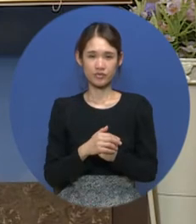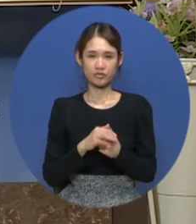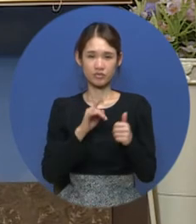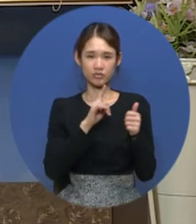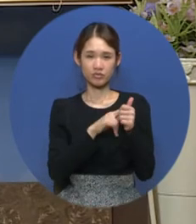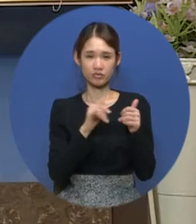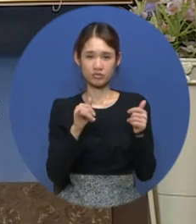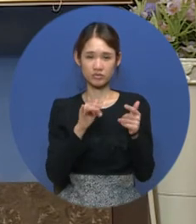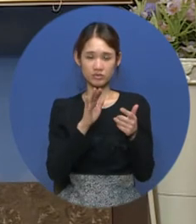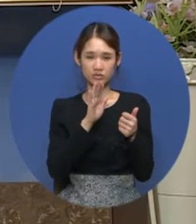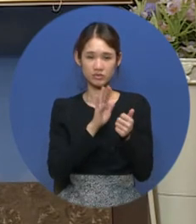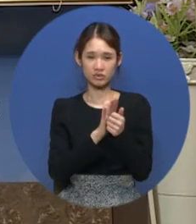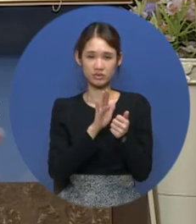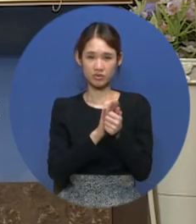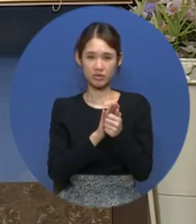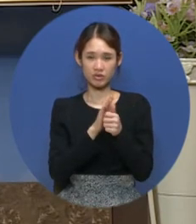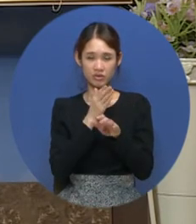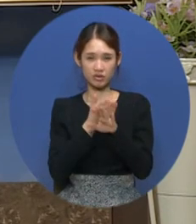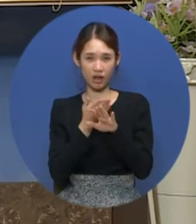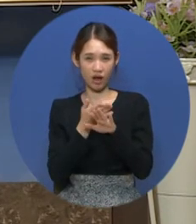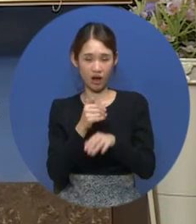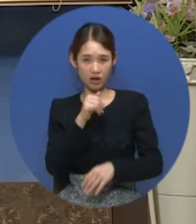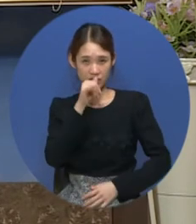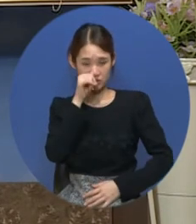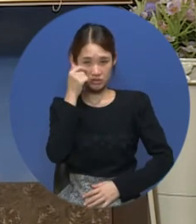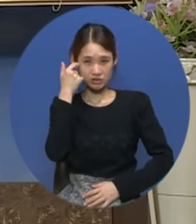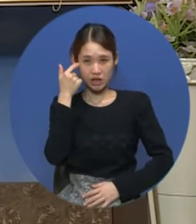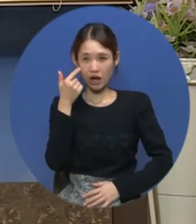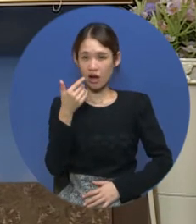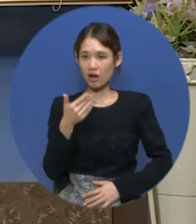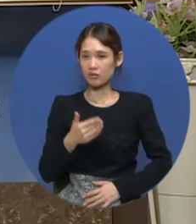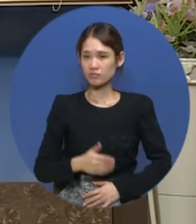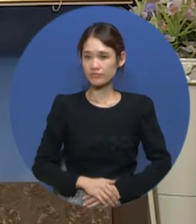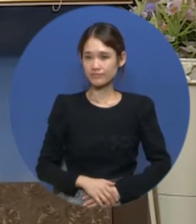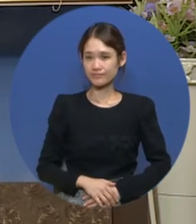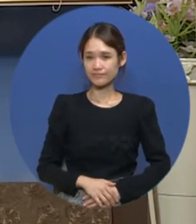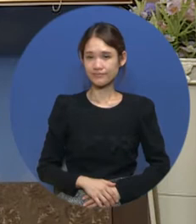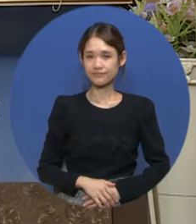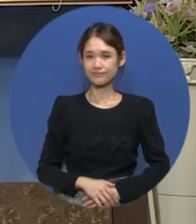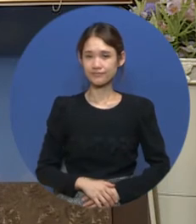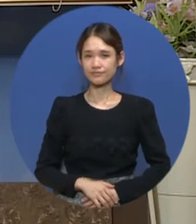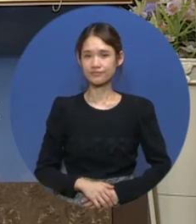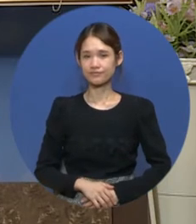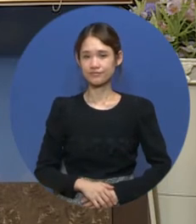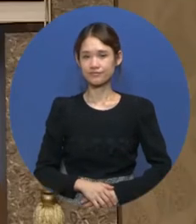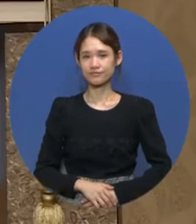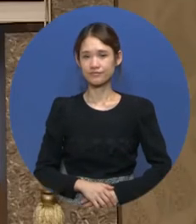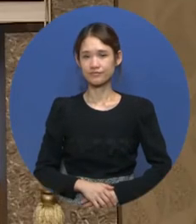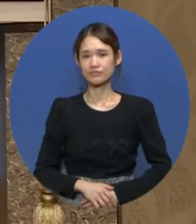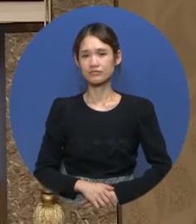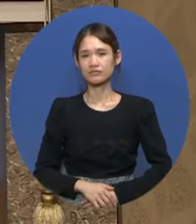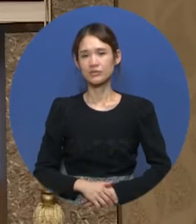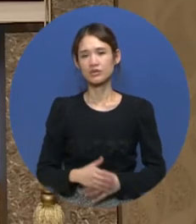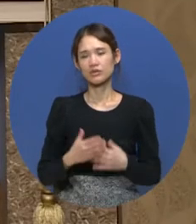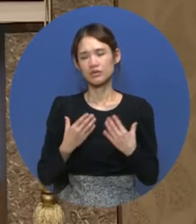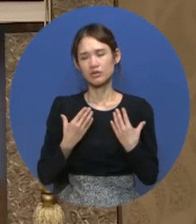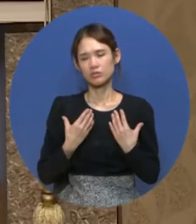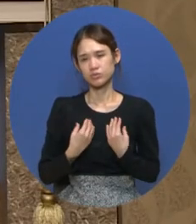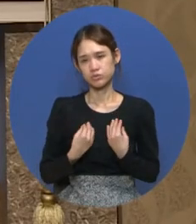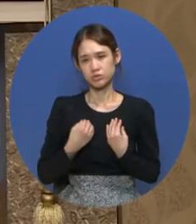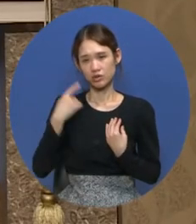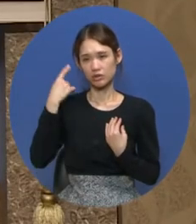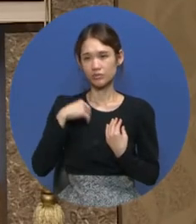이 부분들에 대한 다른 지원이 있으신가요 어 그러기 때문에 조금 전에 그 상실감이 굉장히